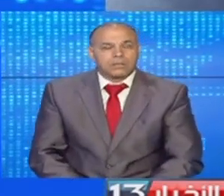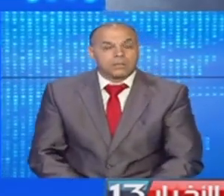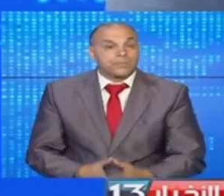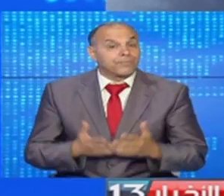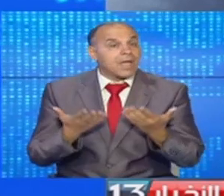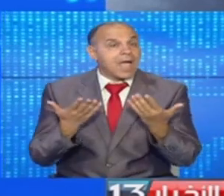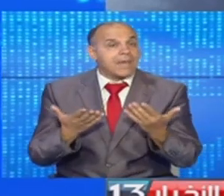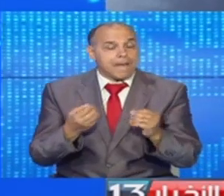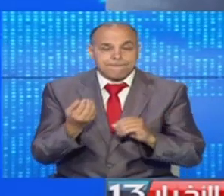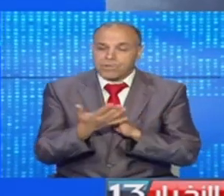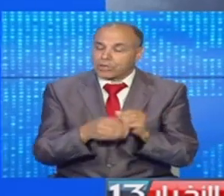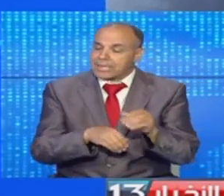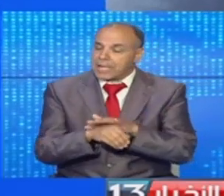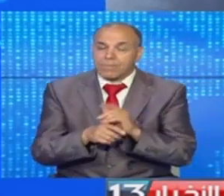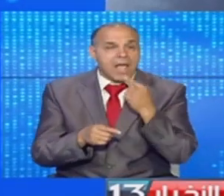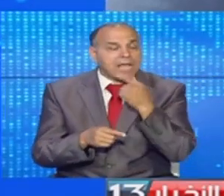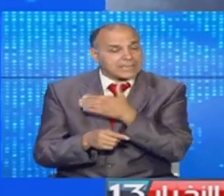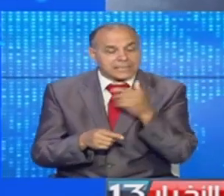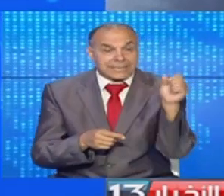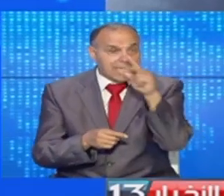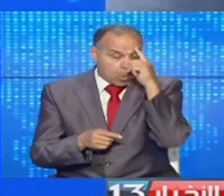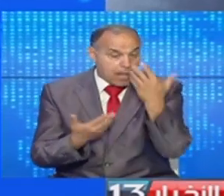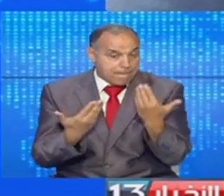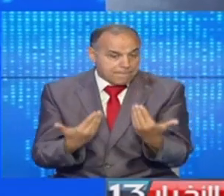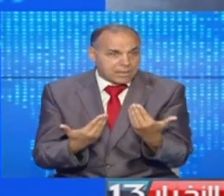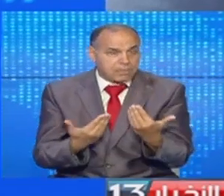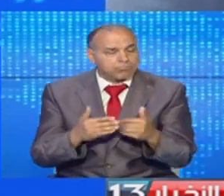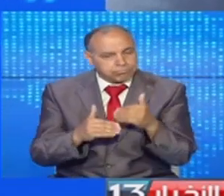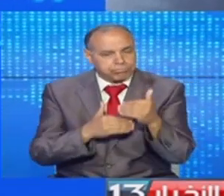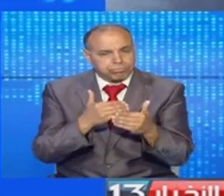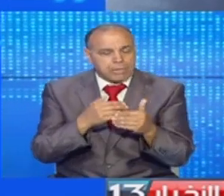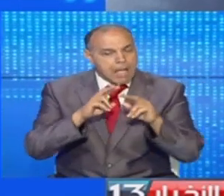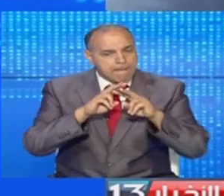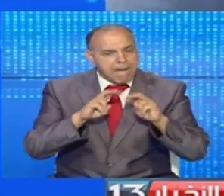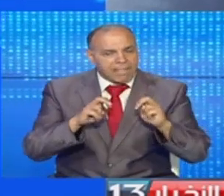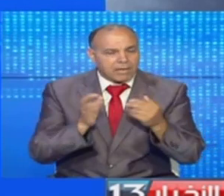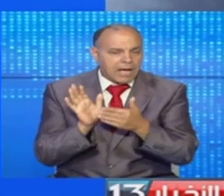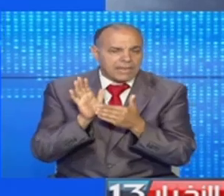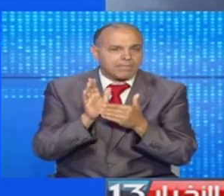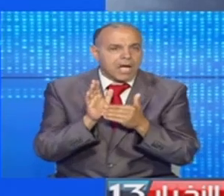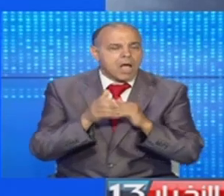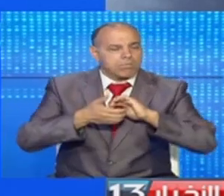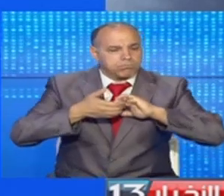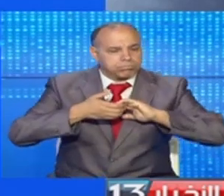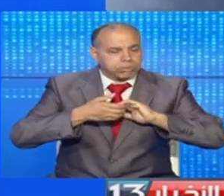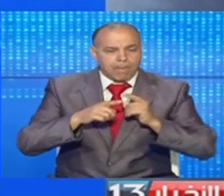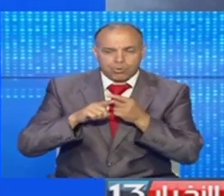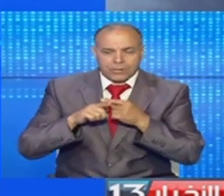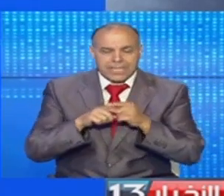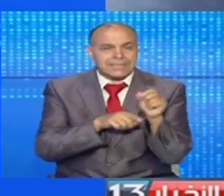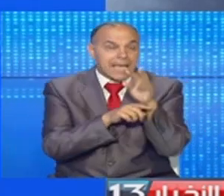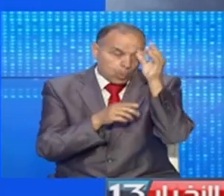تداعيات أزمة كورونا على قطاع السياحة بدأت تبرز، ففي دراسة قدمتها الجامعة المهنية المشتركة